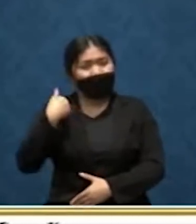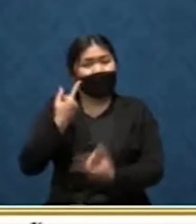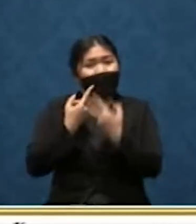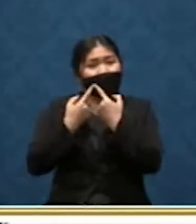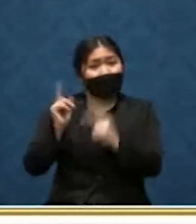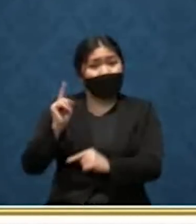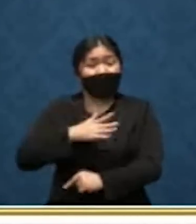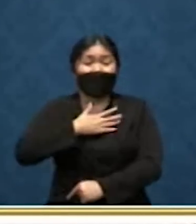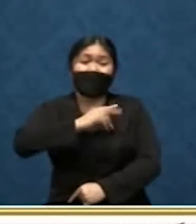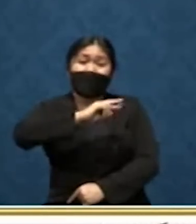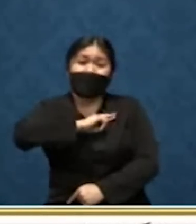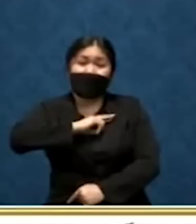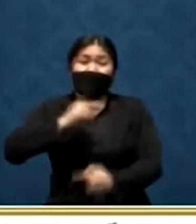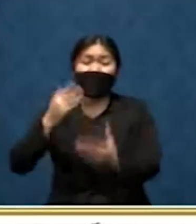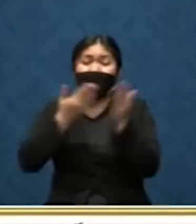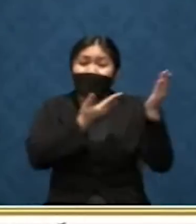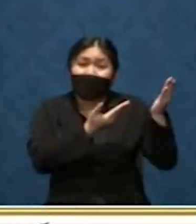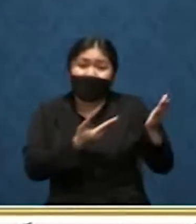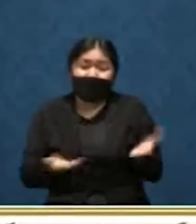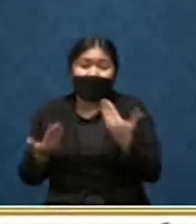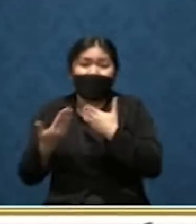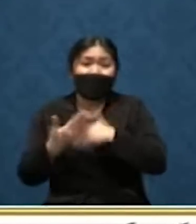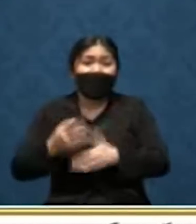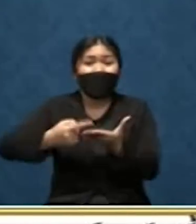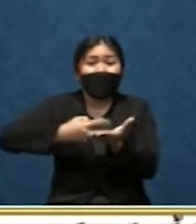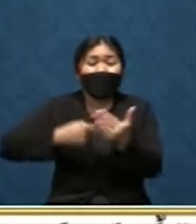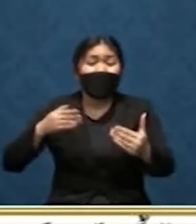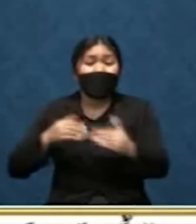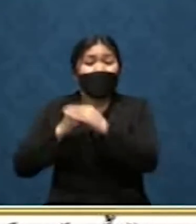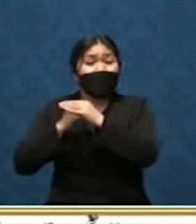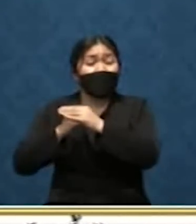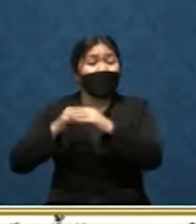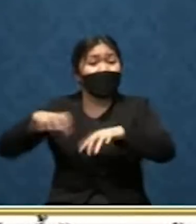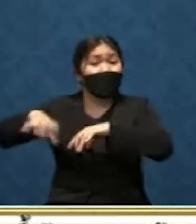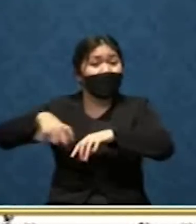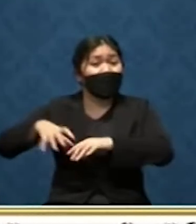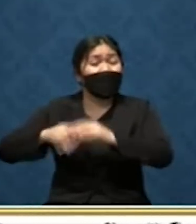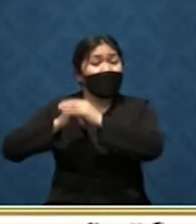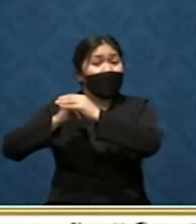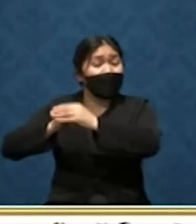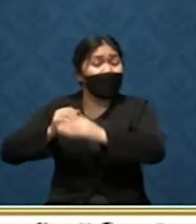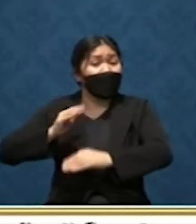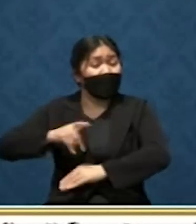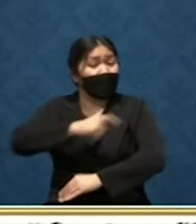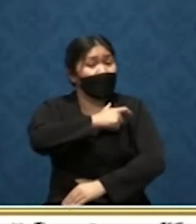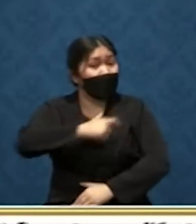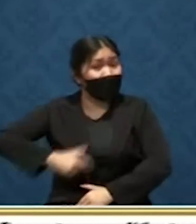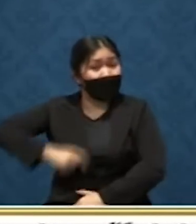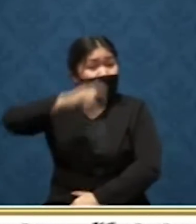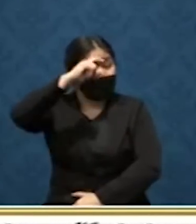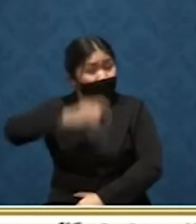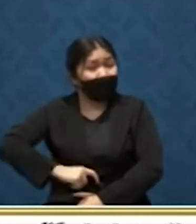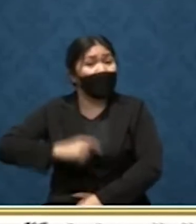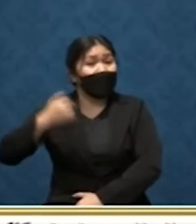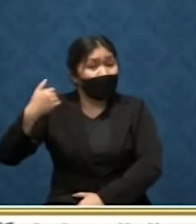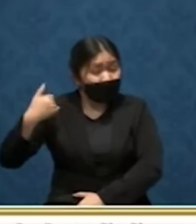เช่นบอกว่าตัวเองได้รบเชิญให้เป็ที่ปรึกษาด่านกจการจีนของเชือพระวงไทยและนายผลลาชองค